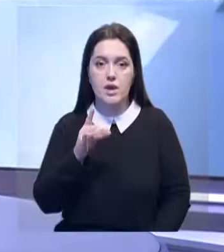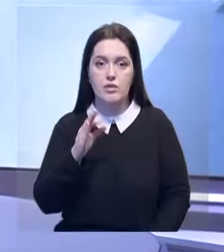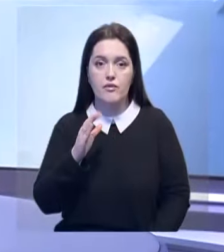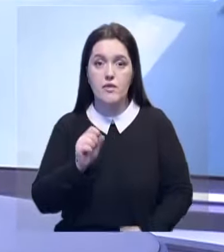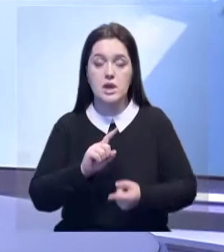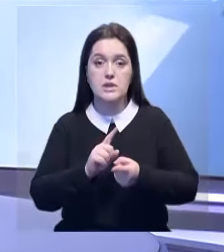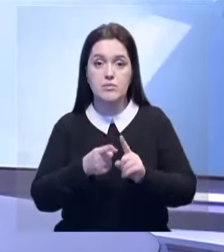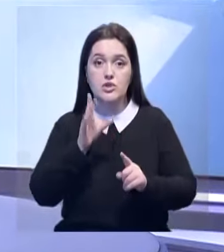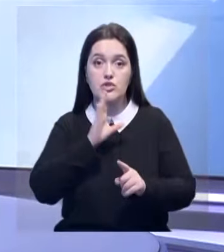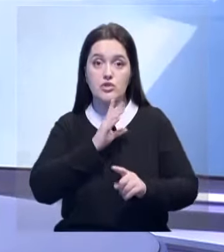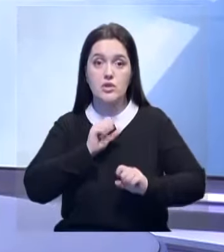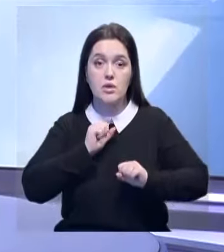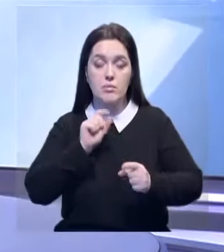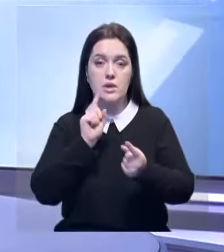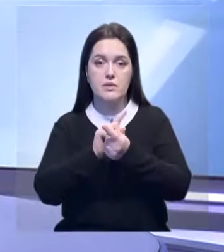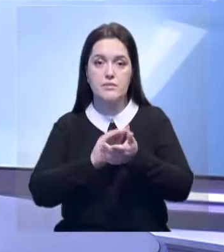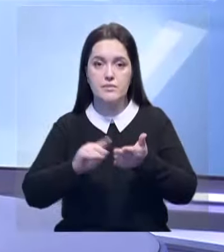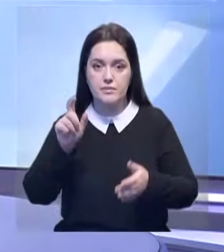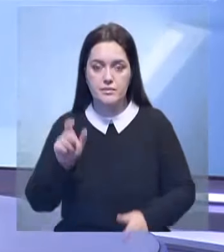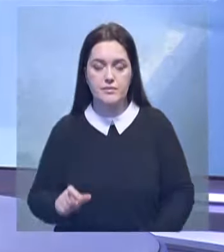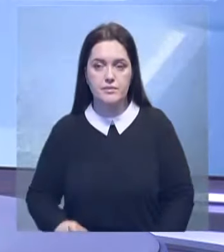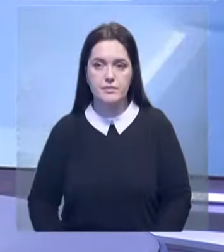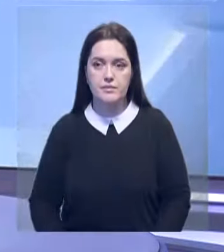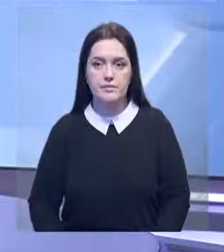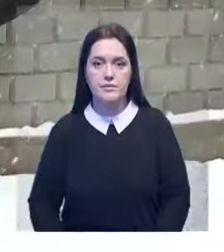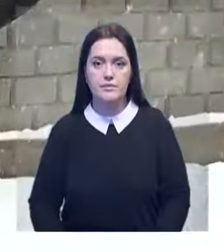изменилась. С женщиной-героем встретилась Катерина Попкова.